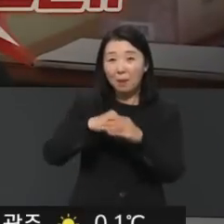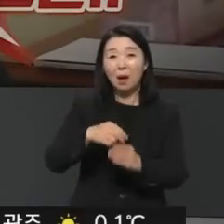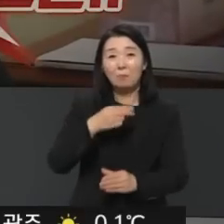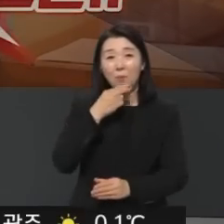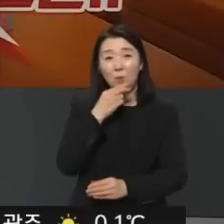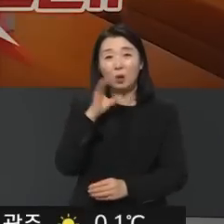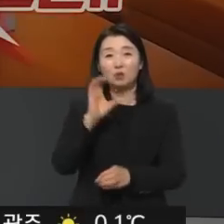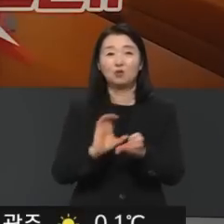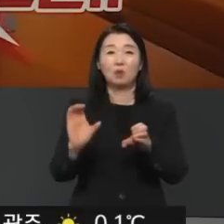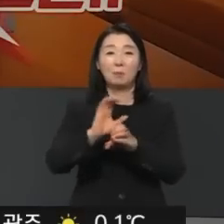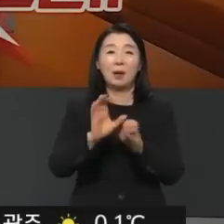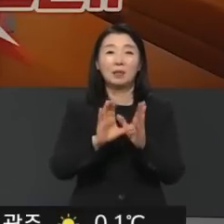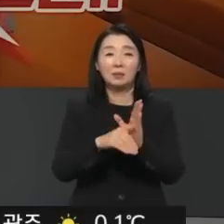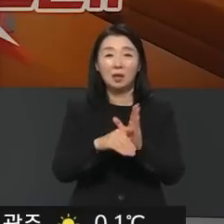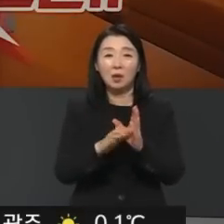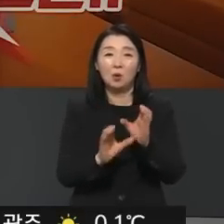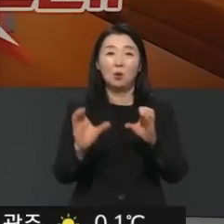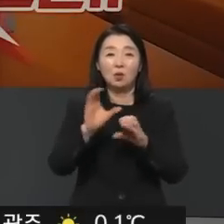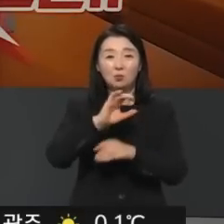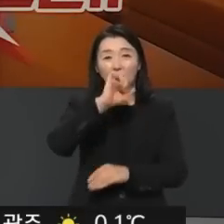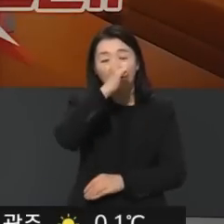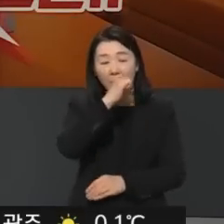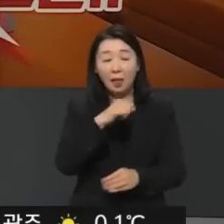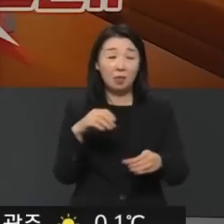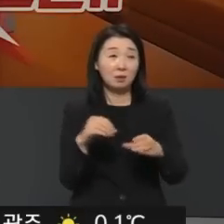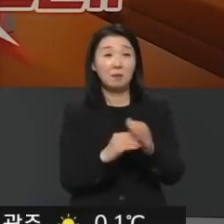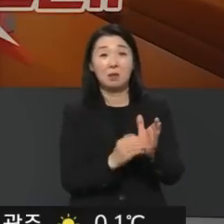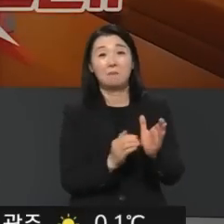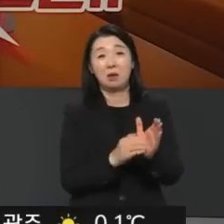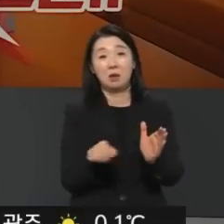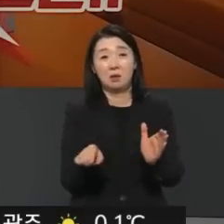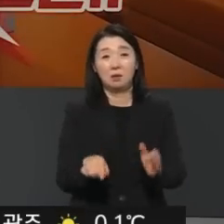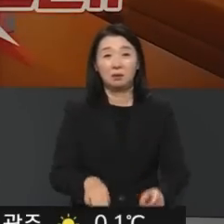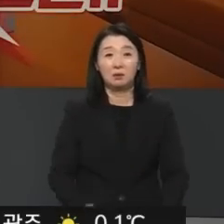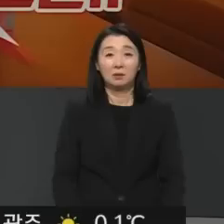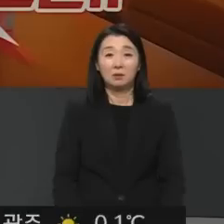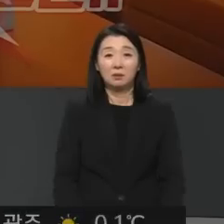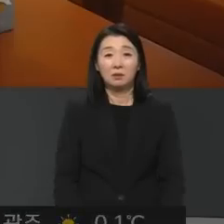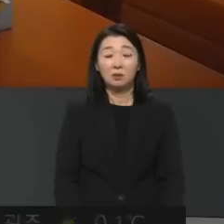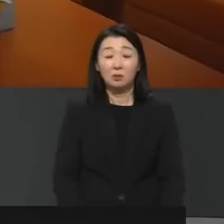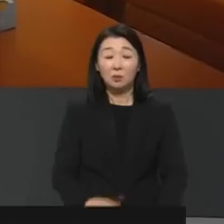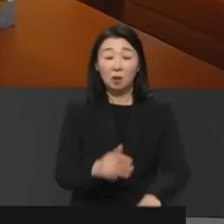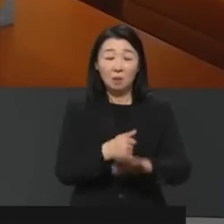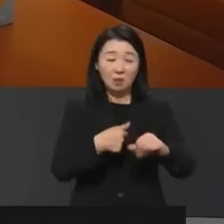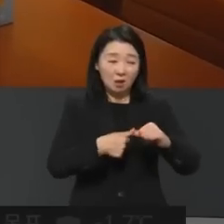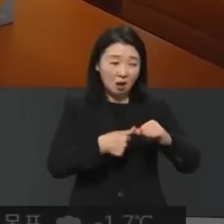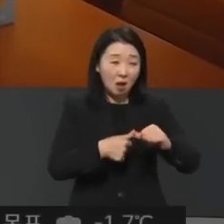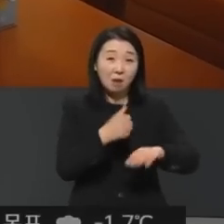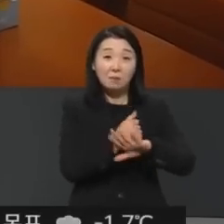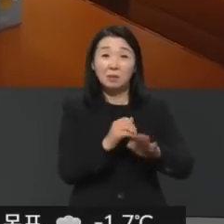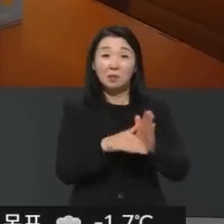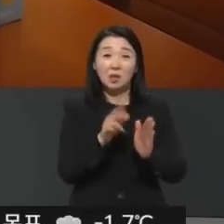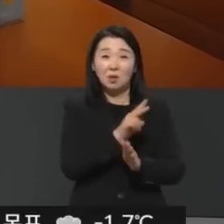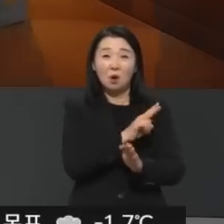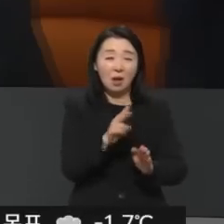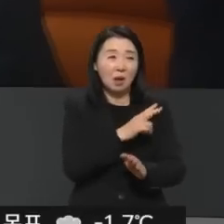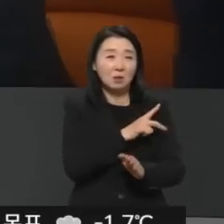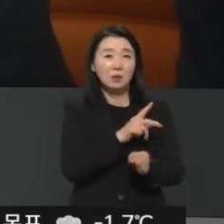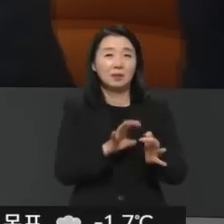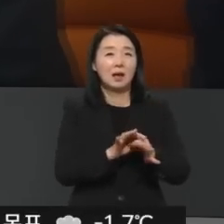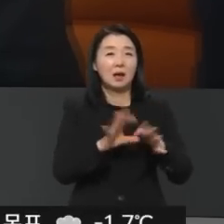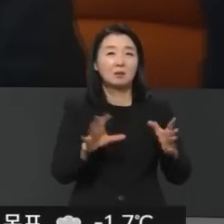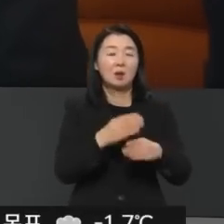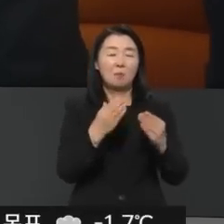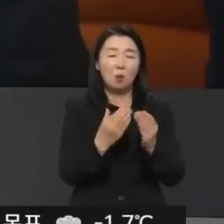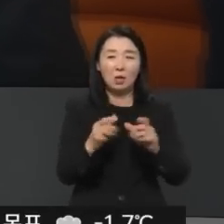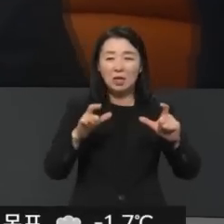추가 경정 예산, 즉 추경 편성하면 그만이라는 기류도 감지됩니다. 거기에 협상 막판에 여야 의원 가릴 것 없이 밀어넣는